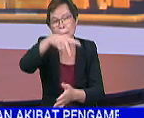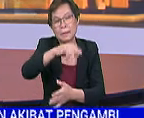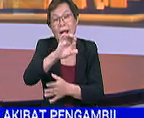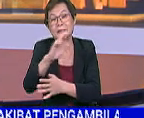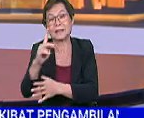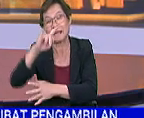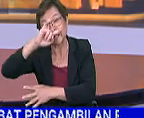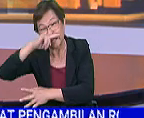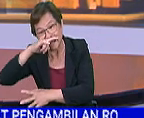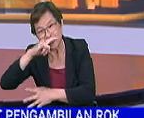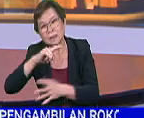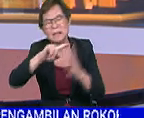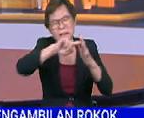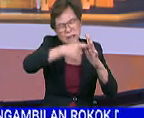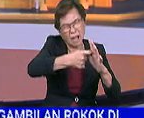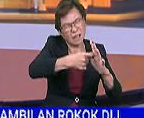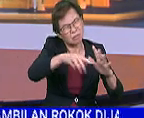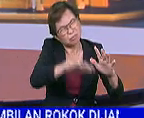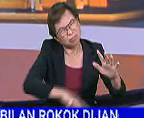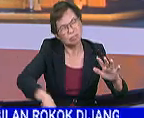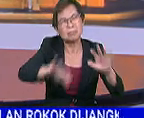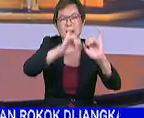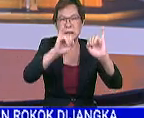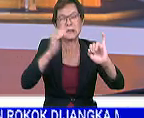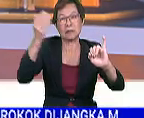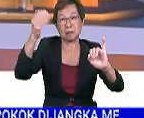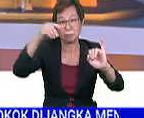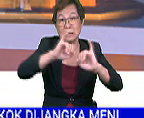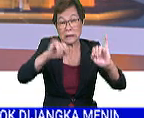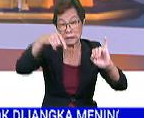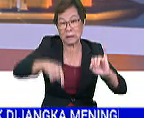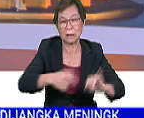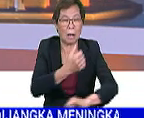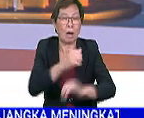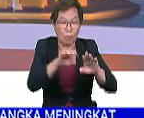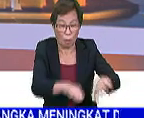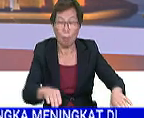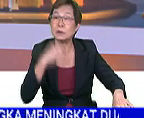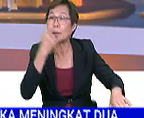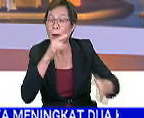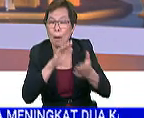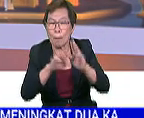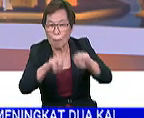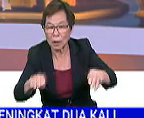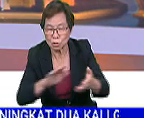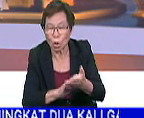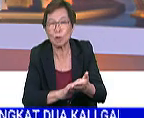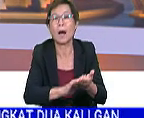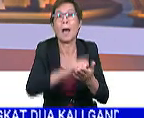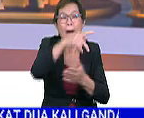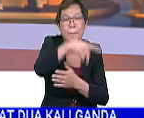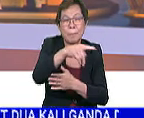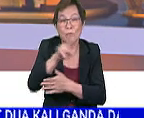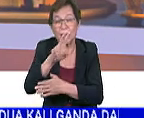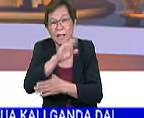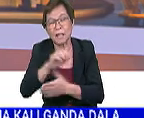Kids i diadual operasi selewat-lewatnya isnin ini penerimanya terdiri daripada pelajar sekolah yang dijadikan ppv dan